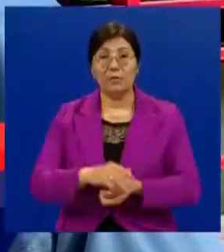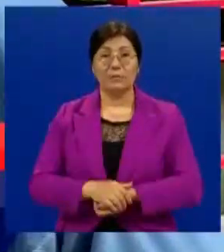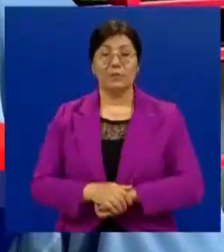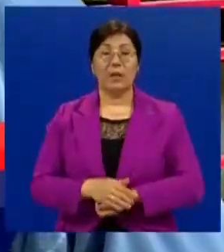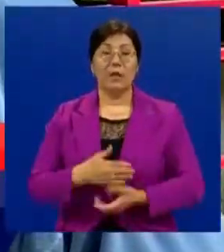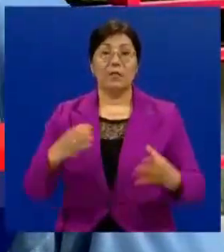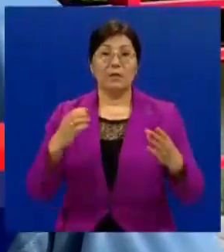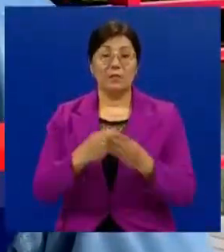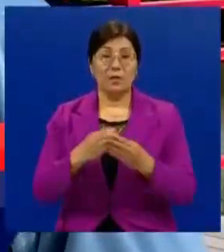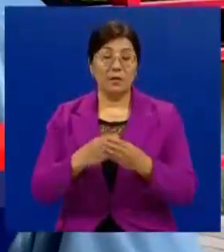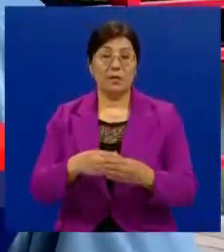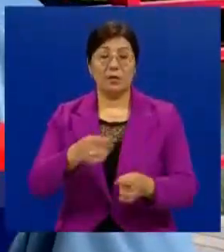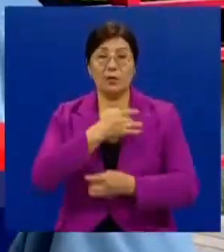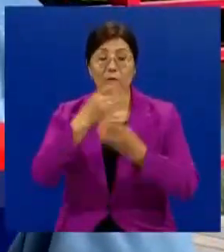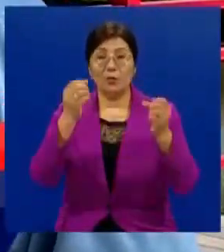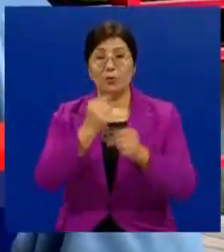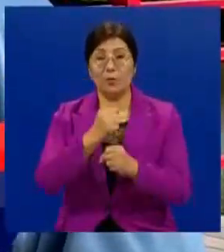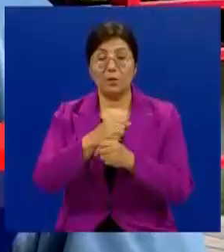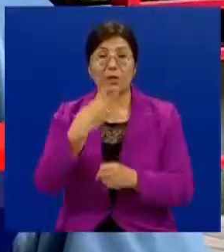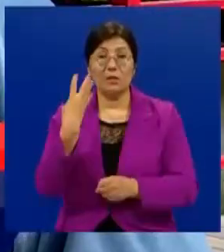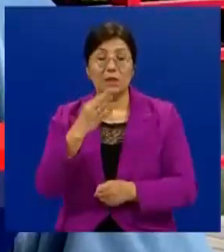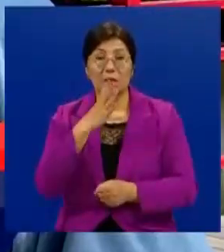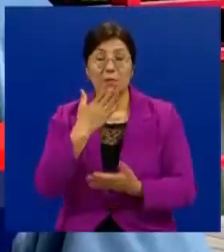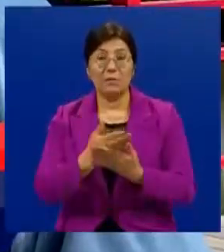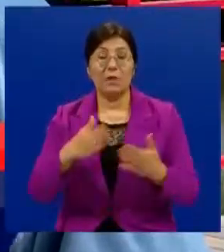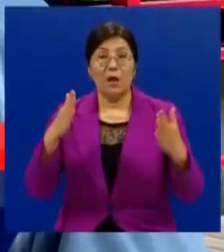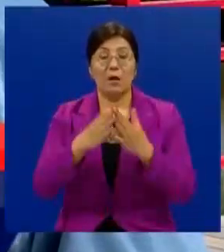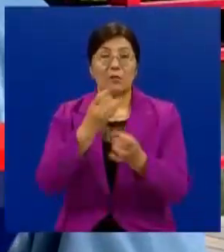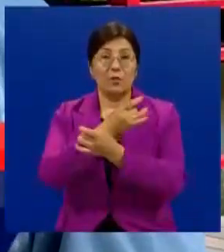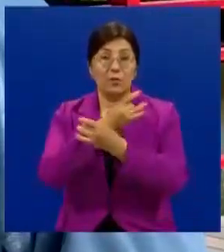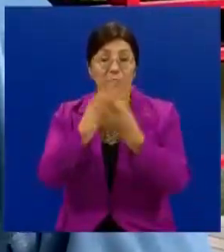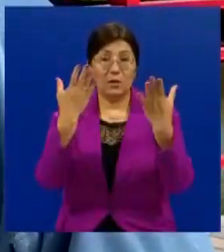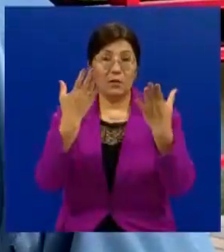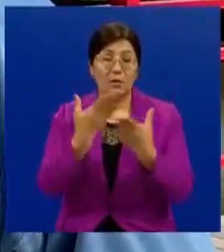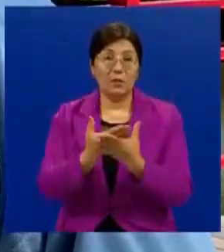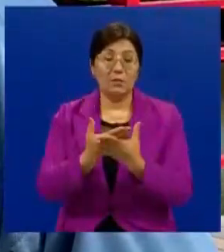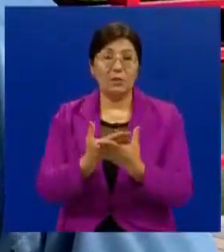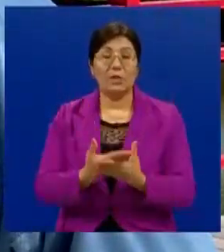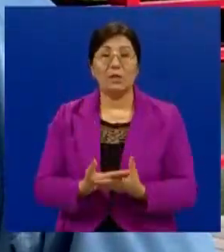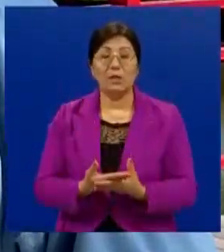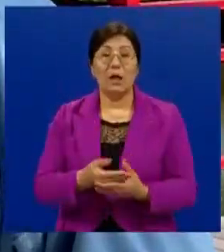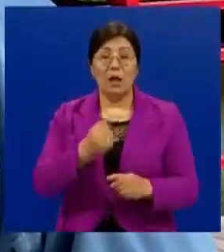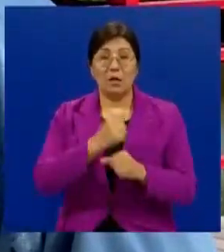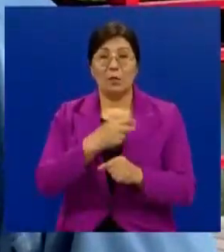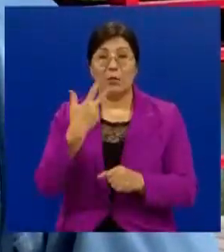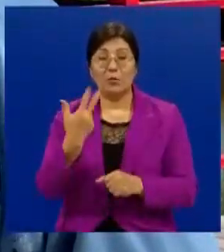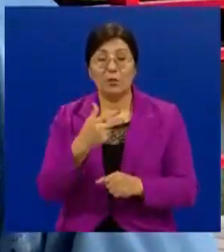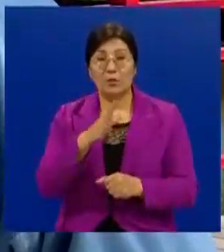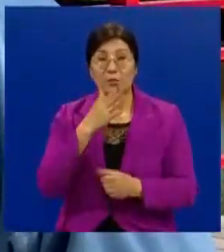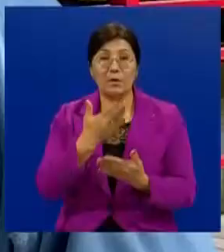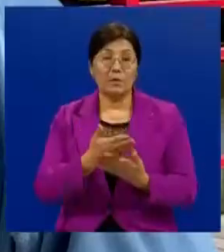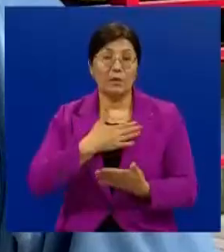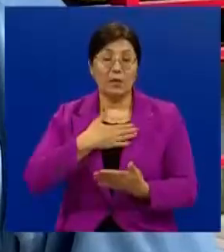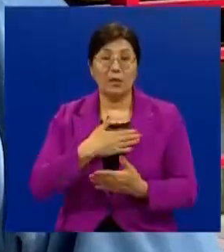В сфере культуры я тружусь на протяжении 40 лет, а в Доме народного творчества работаю уже 30 лет. Наше учреждение